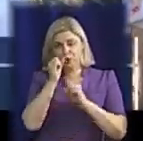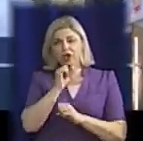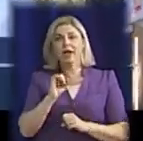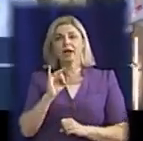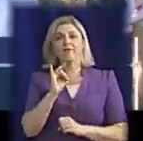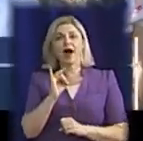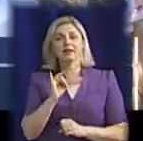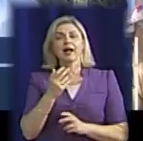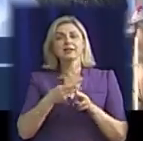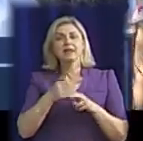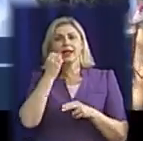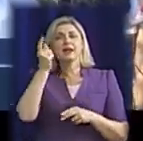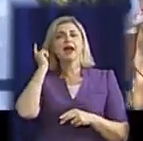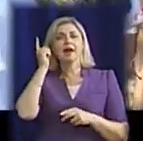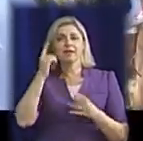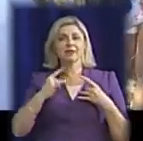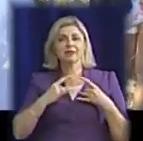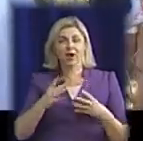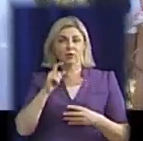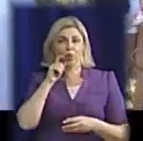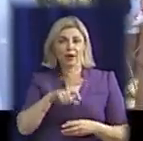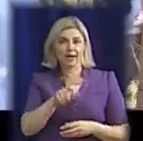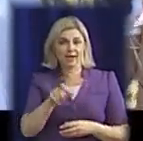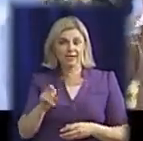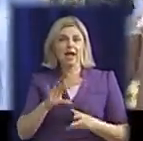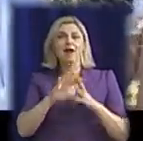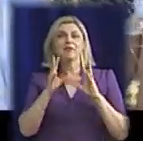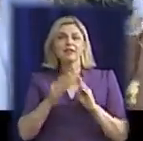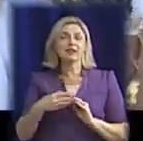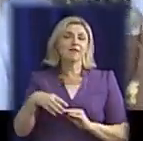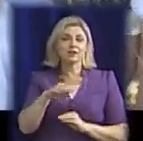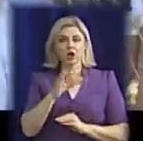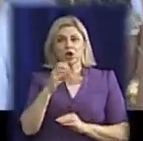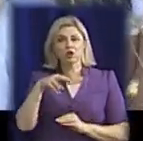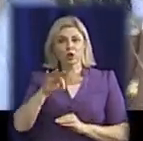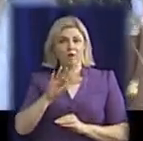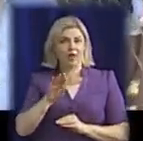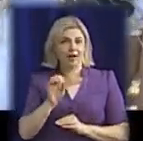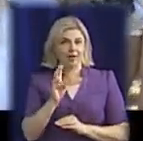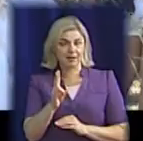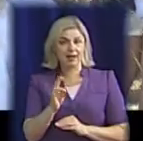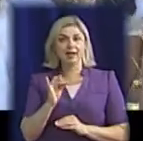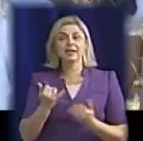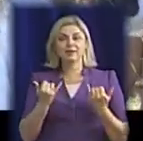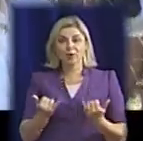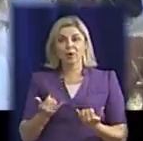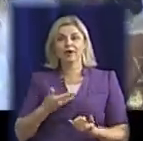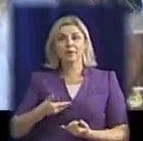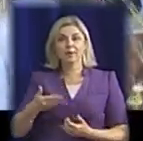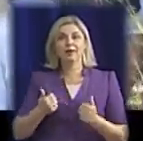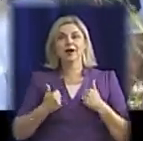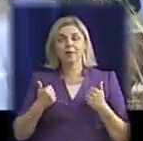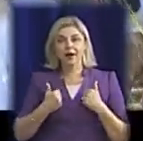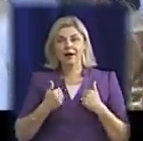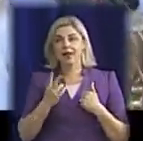свято українців та взагалі усіх слов'ян. І сьогодні ми намагалися не просто